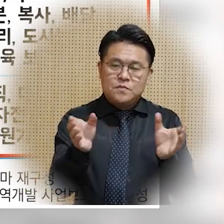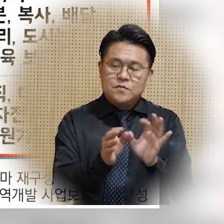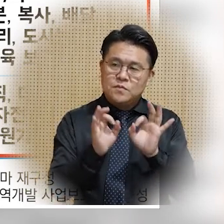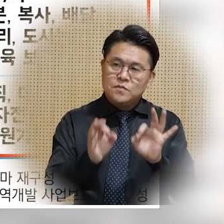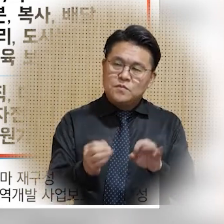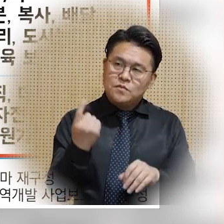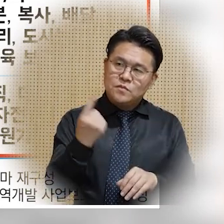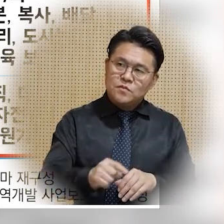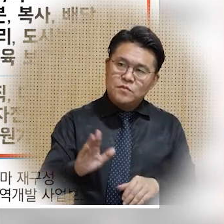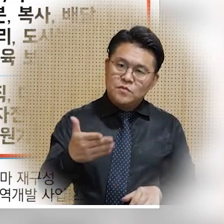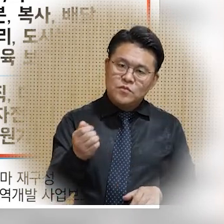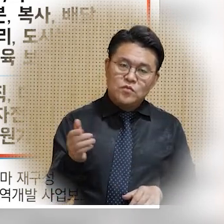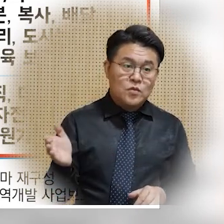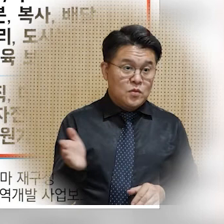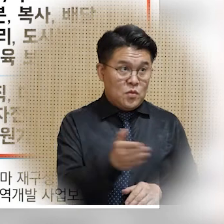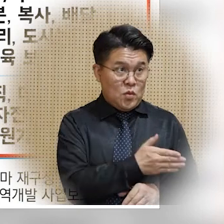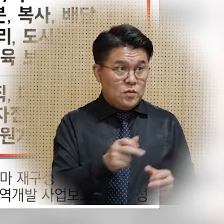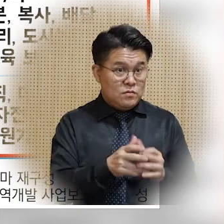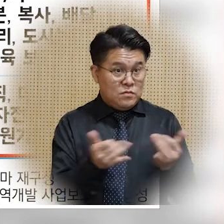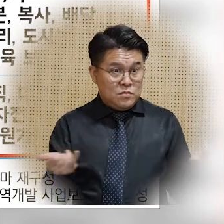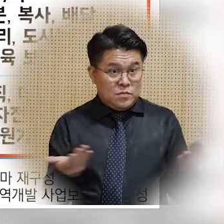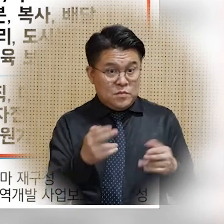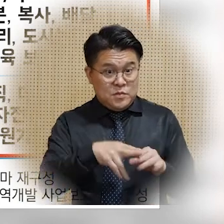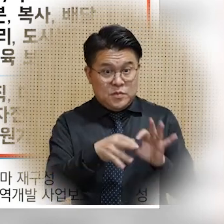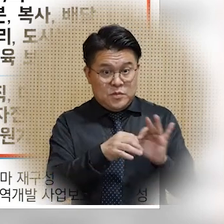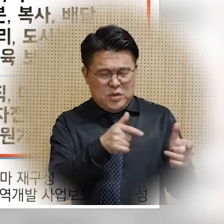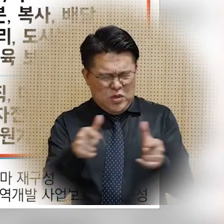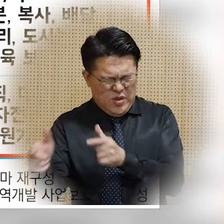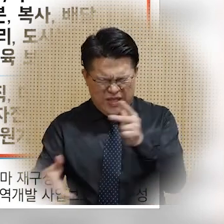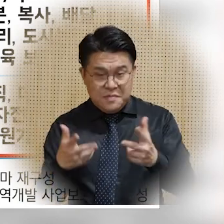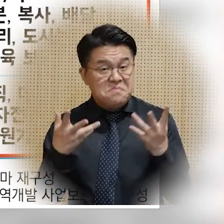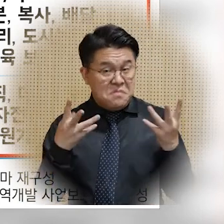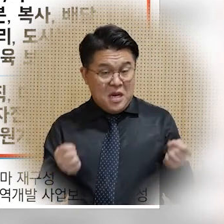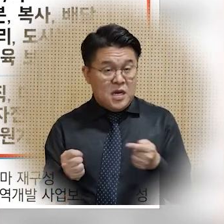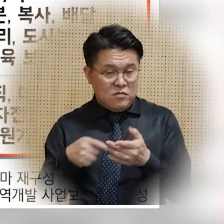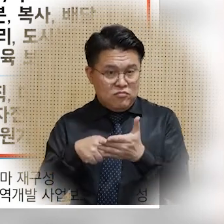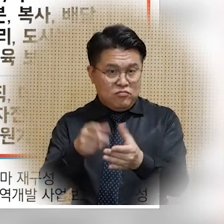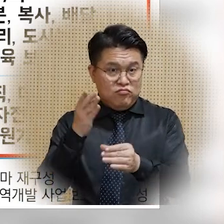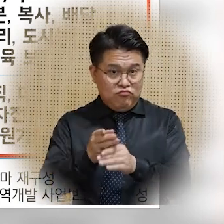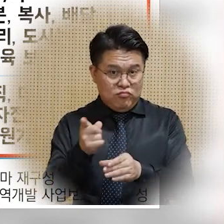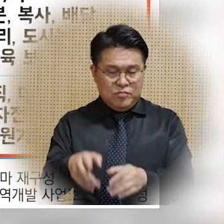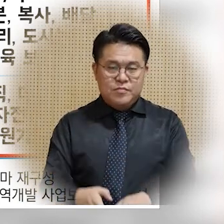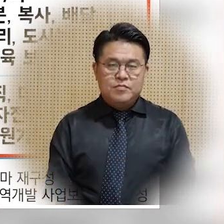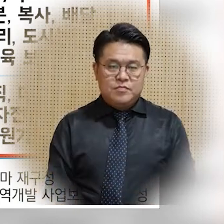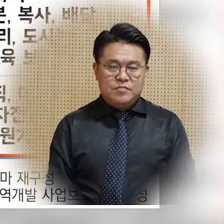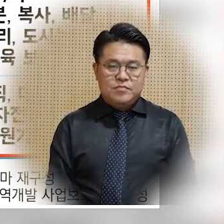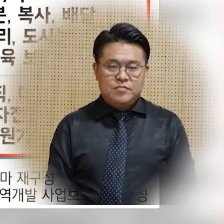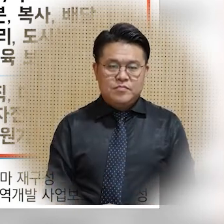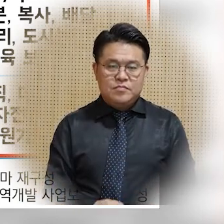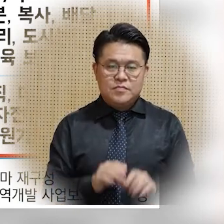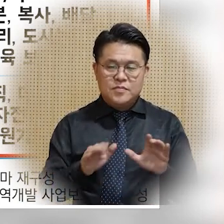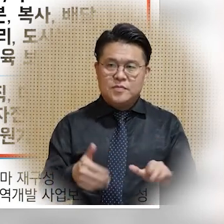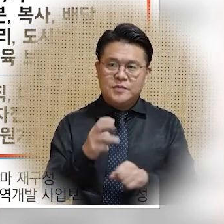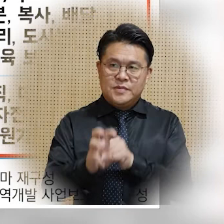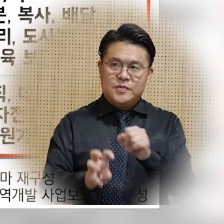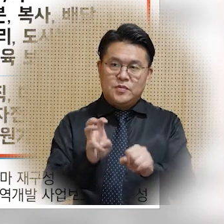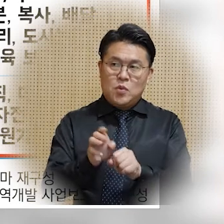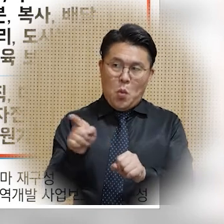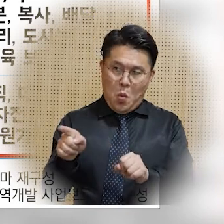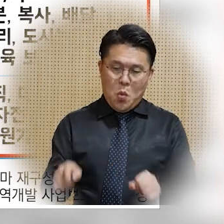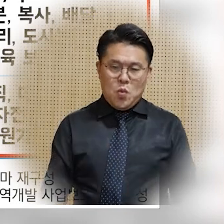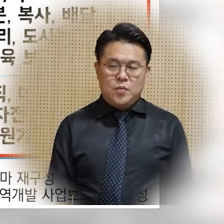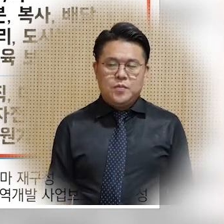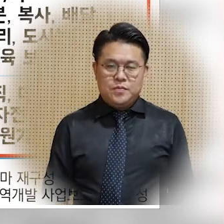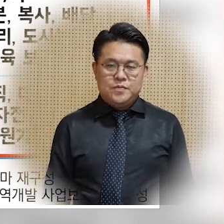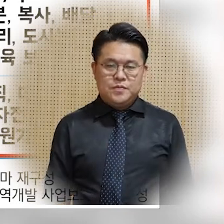부분들이고요. 뭐 공단의 경우에는 1990년대부터 장애인 일자리와 관련된 사업들을 진행을 해왔고 지금